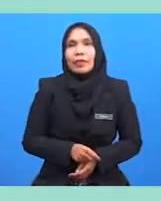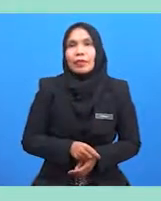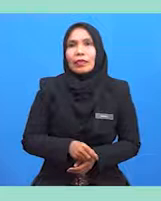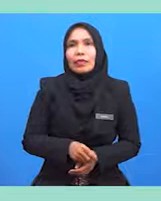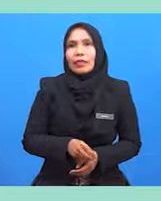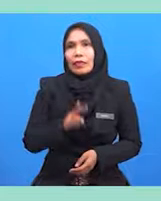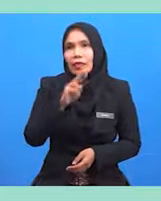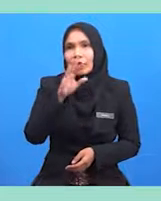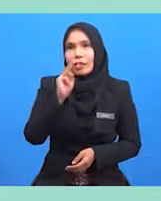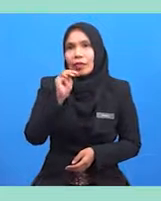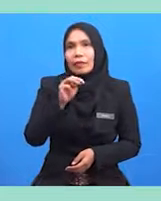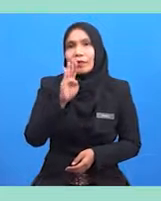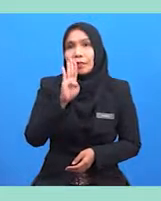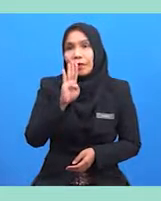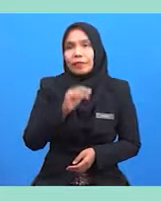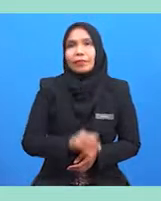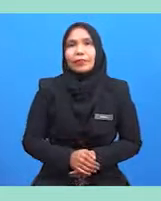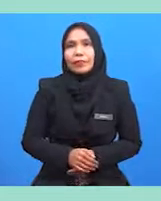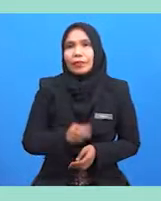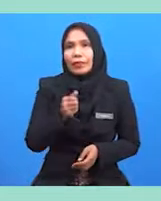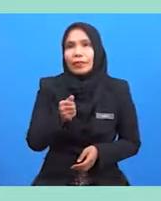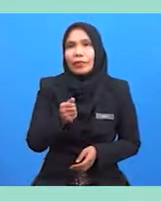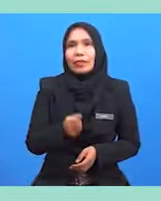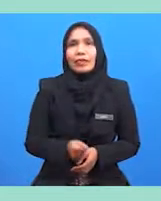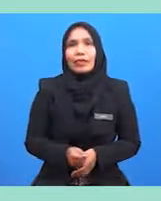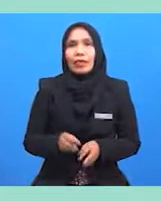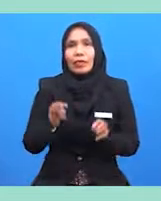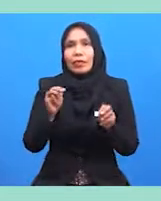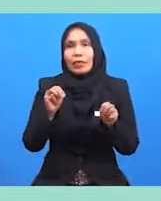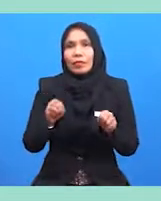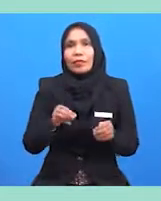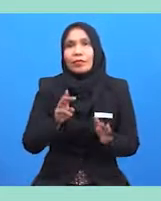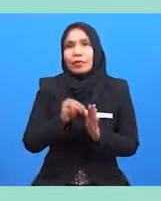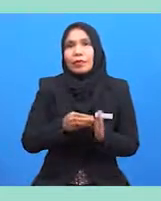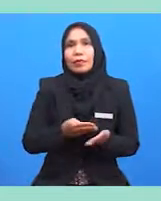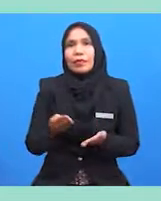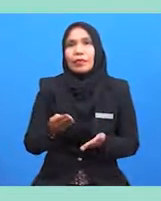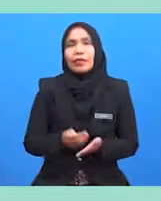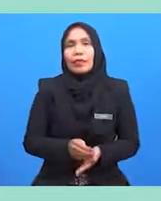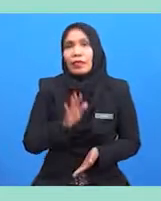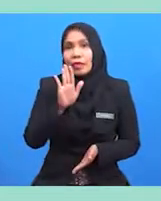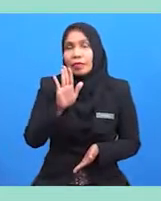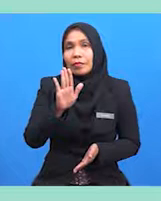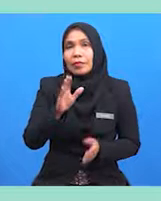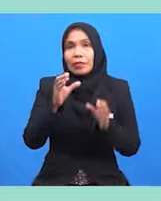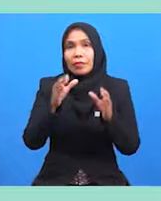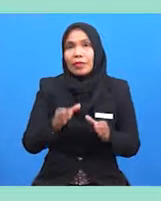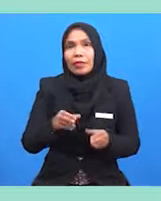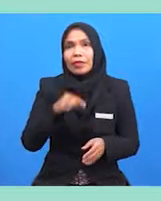Sekiranya harga pen naik kepada RM5, anda mampu membeli 4 batang pen